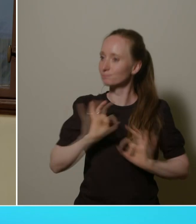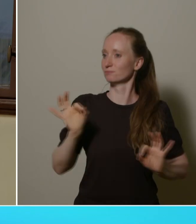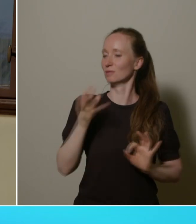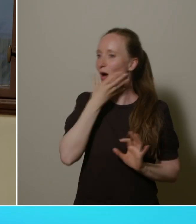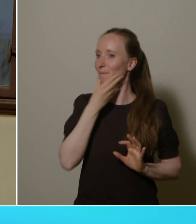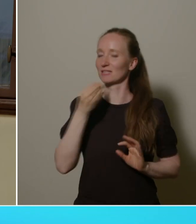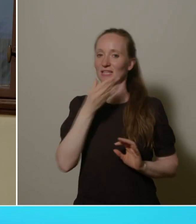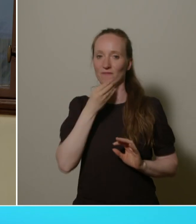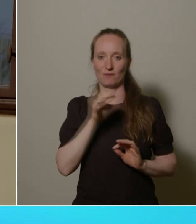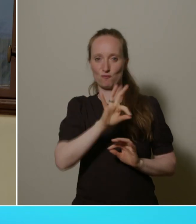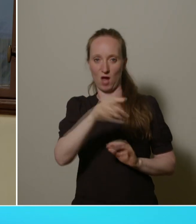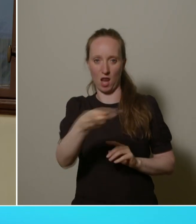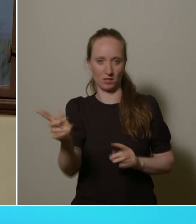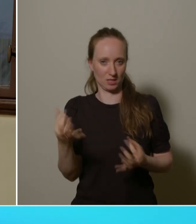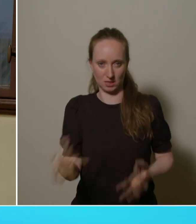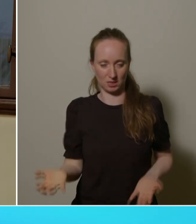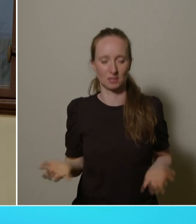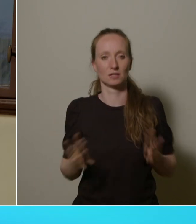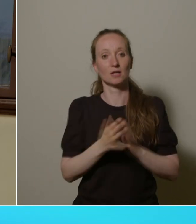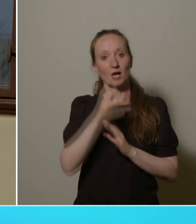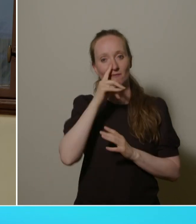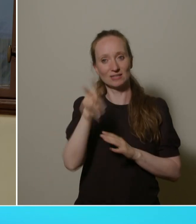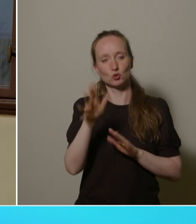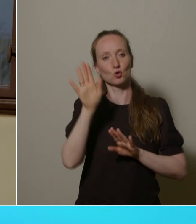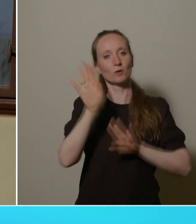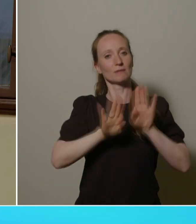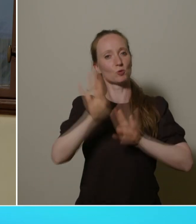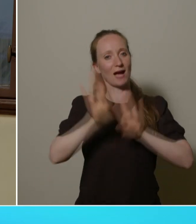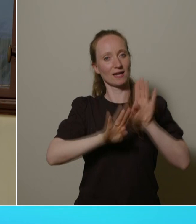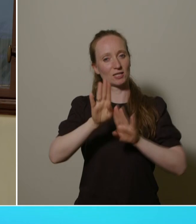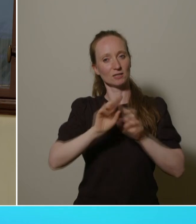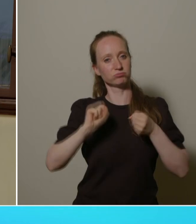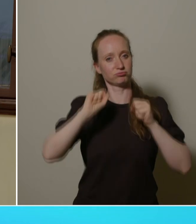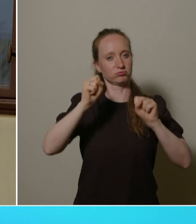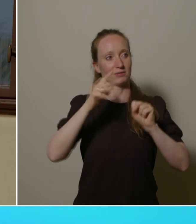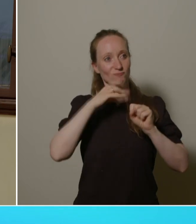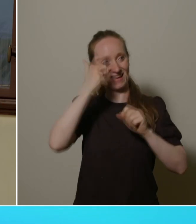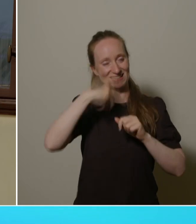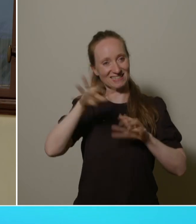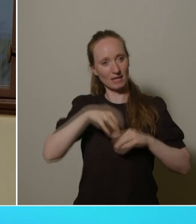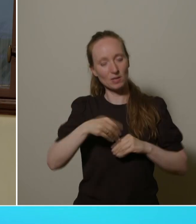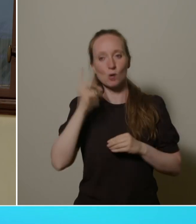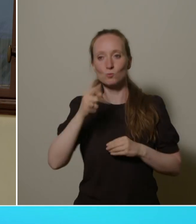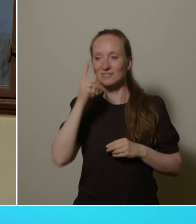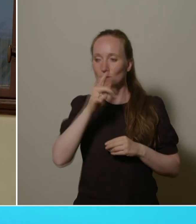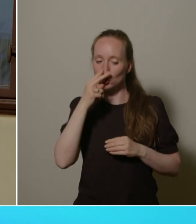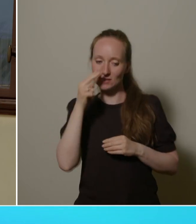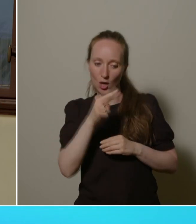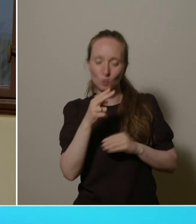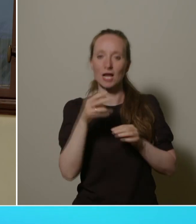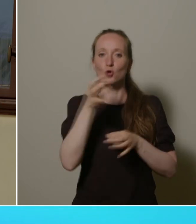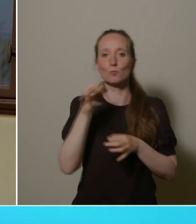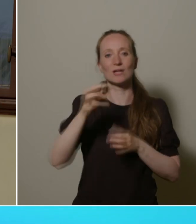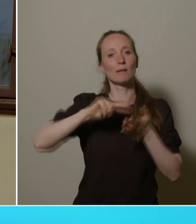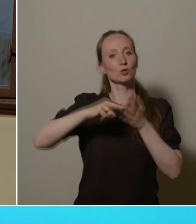demokratische Partizipation ernst nehmen wollen, müssen wir also uns auch immer wieder mit den Bedingungen beschäftigen, unter denen wir Kommunalpolitik betreiben. Und